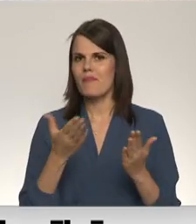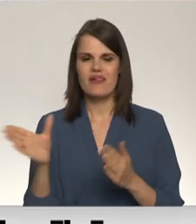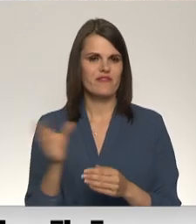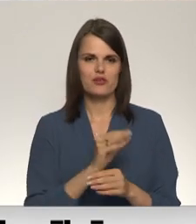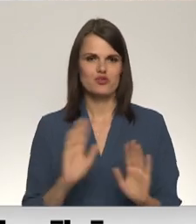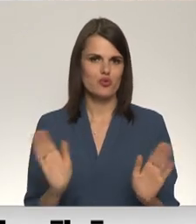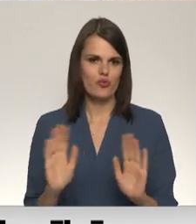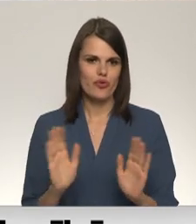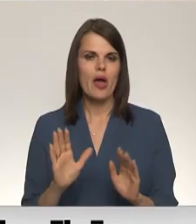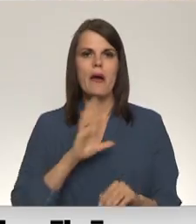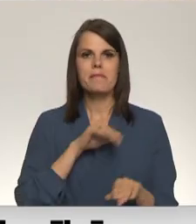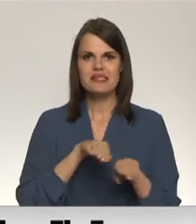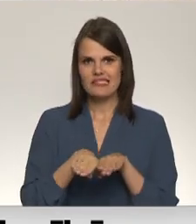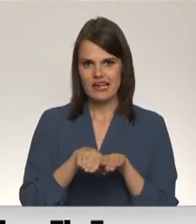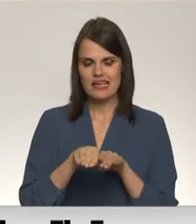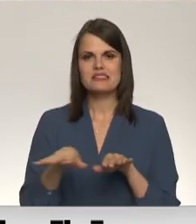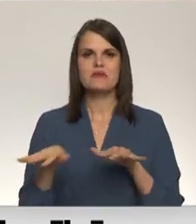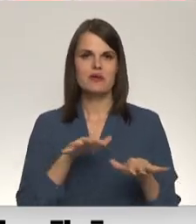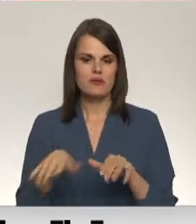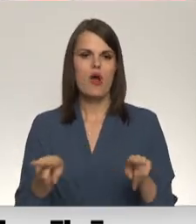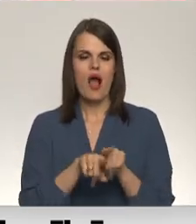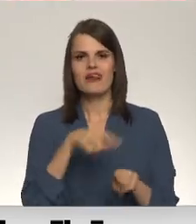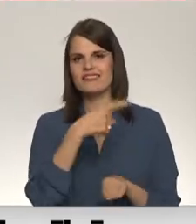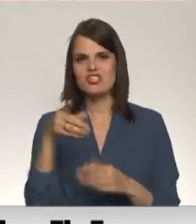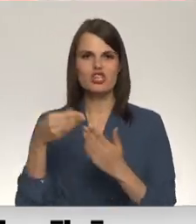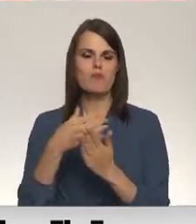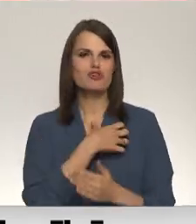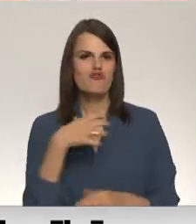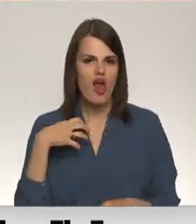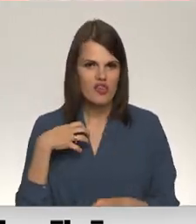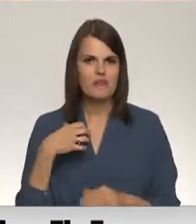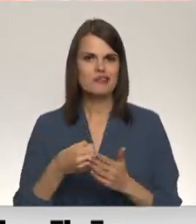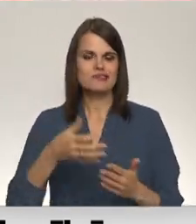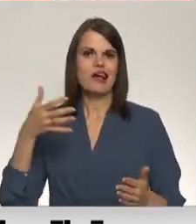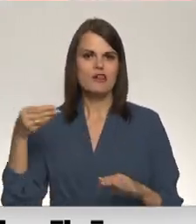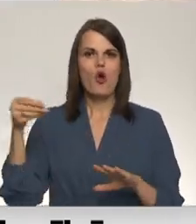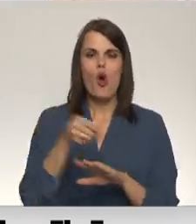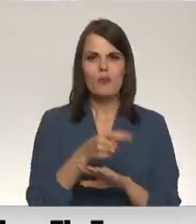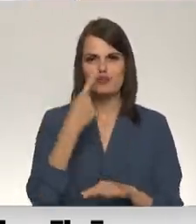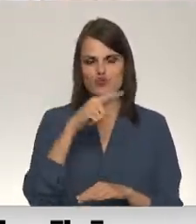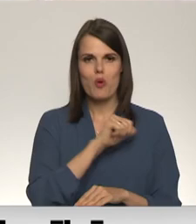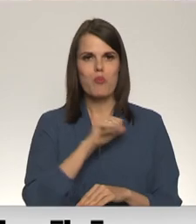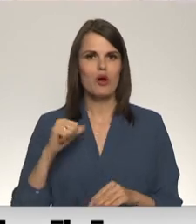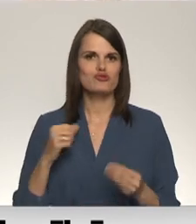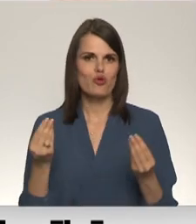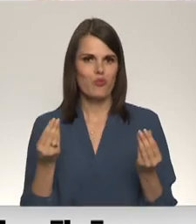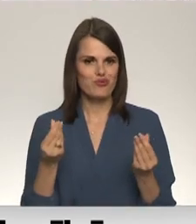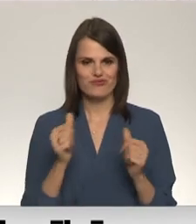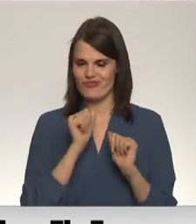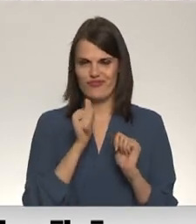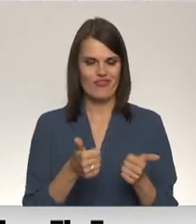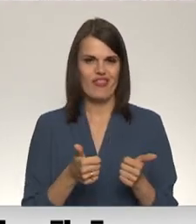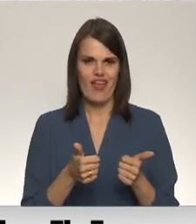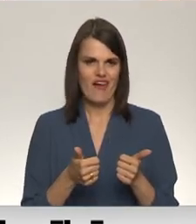tāmi. Pēc līdzīga principa rīkojas arī citas pašvaldības. Sadārdzinājuma kompensēšana no paša budžeta gan nav